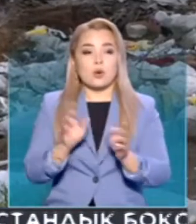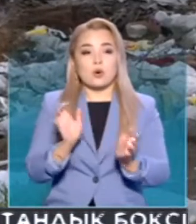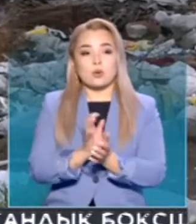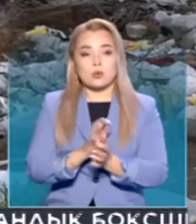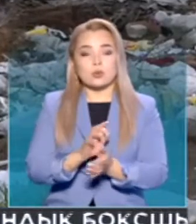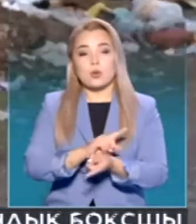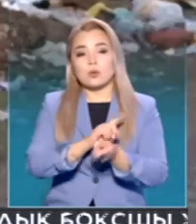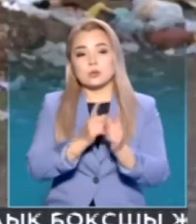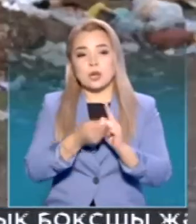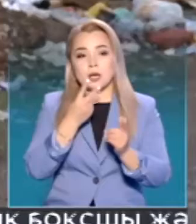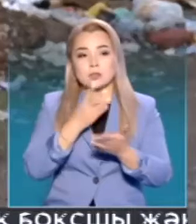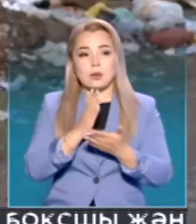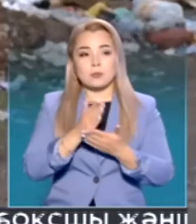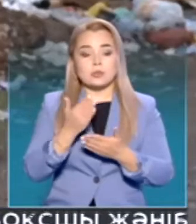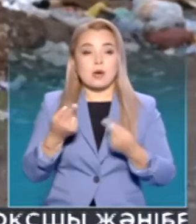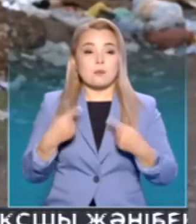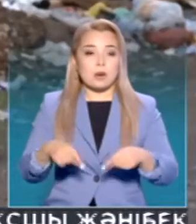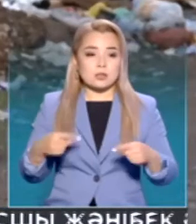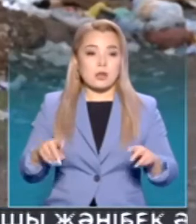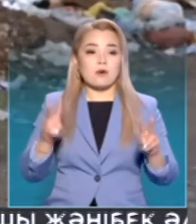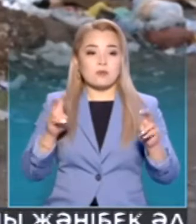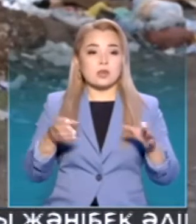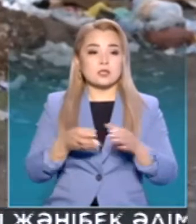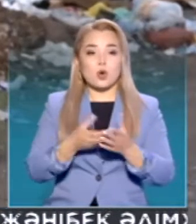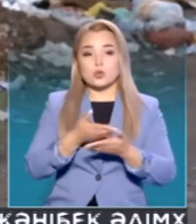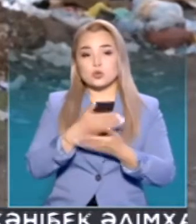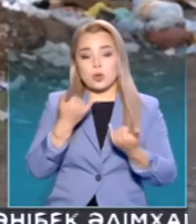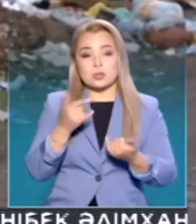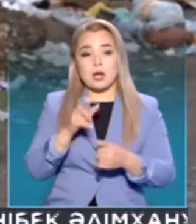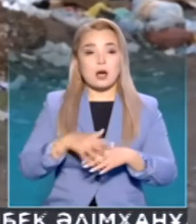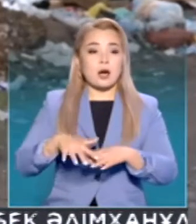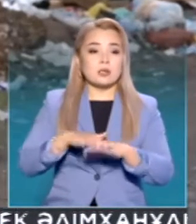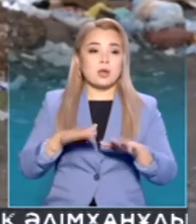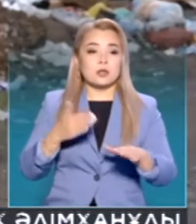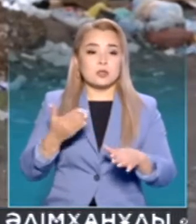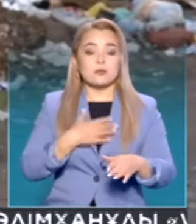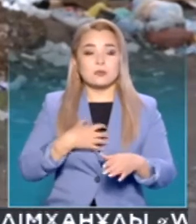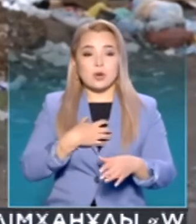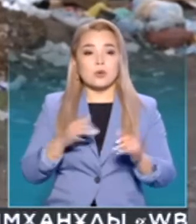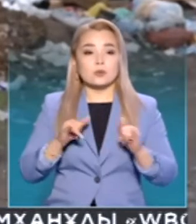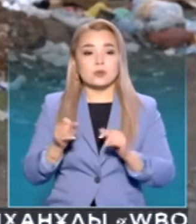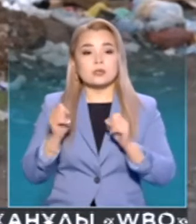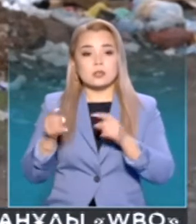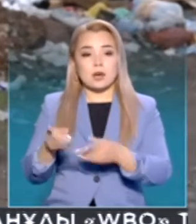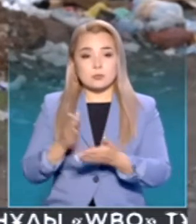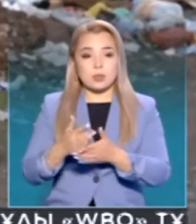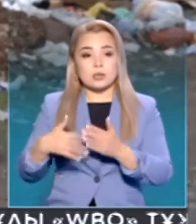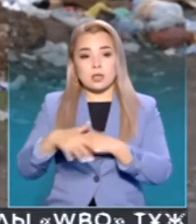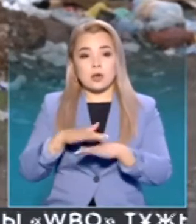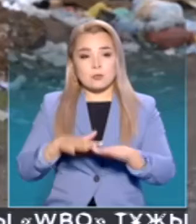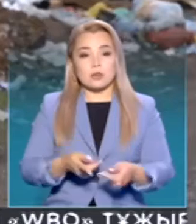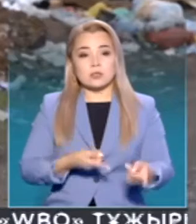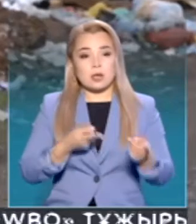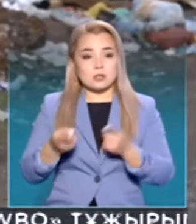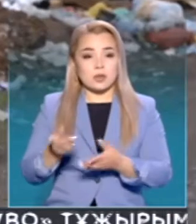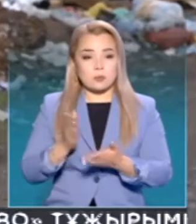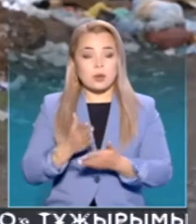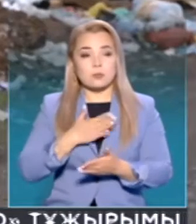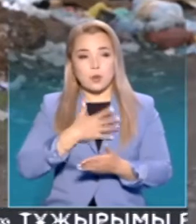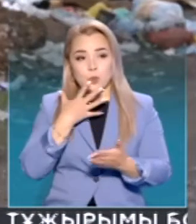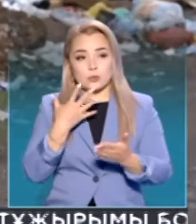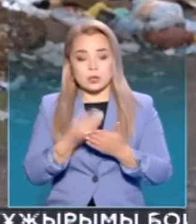үйіндісіне айналған. Басқа варианта жоқ, сондықтан да халық қай жерге төгеді, ол осы жерге келіп төгеді. Біз